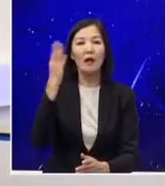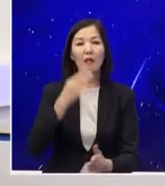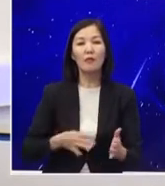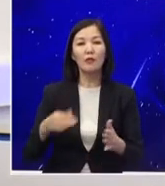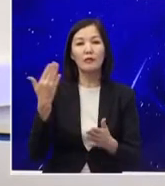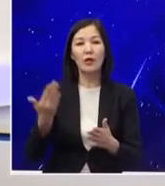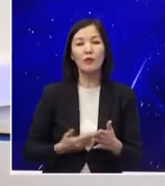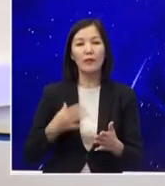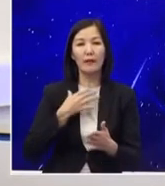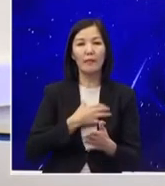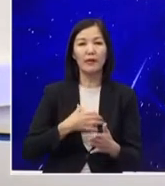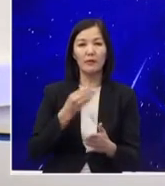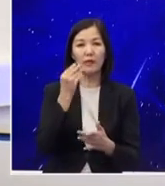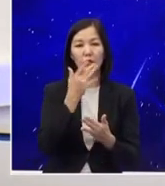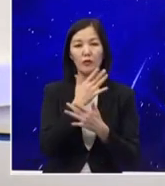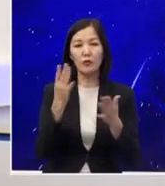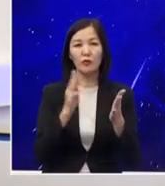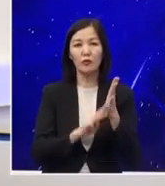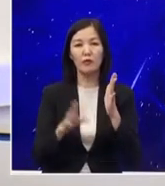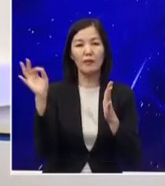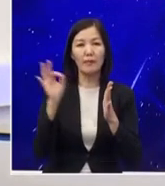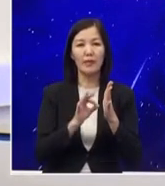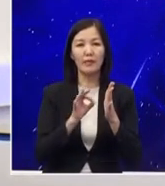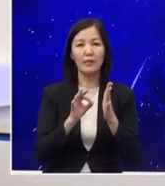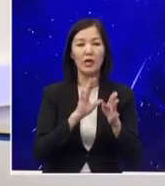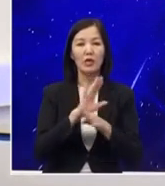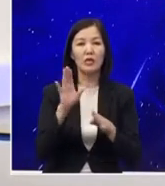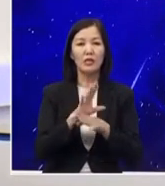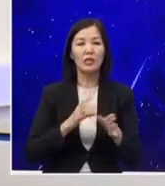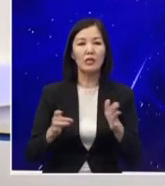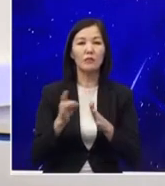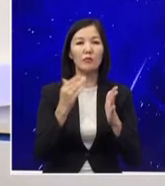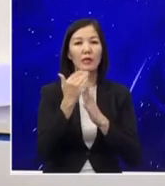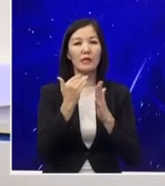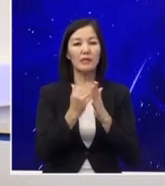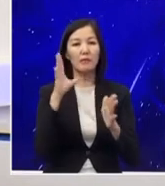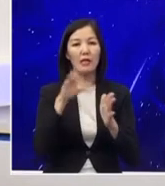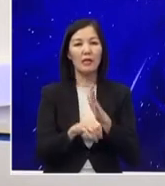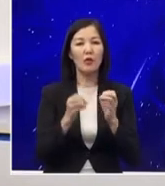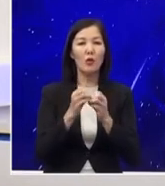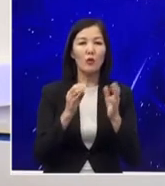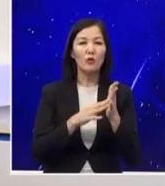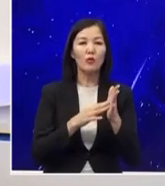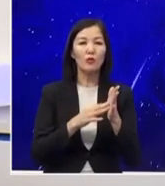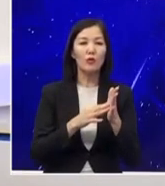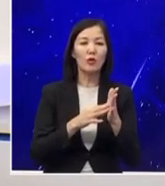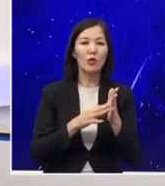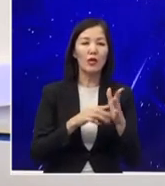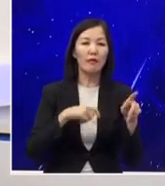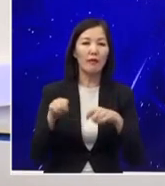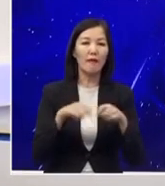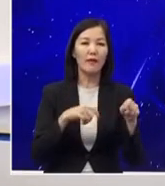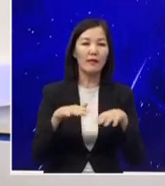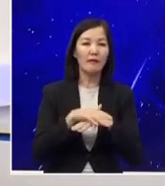Облыста әлеуметтік маңызы бар азық-түліктің 90% шығарылады. Бұл республикалық тізімге енген 19 түрлі тауарды нарық